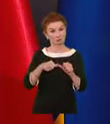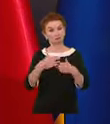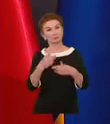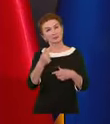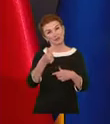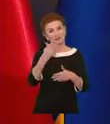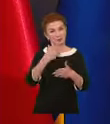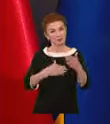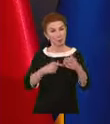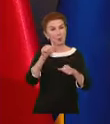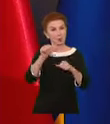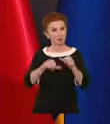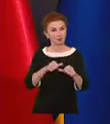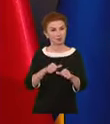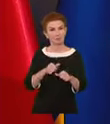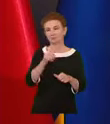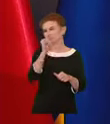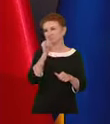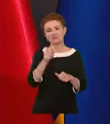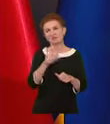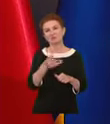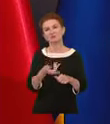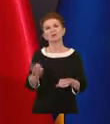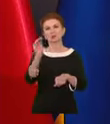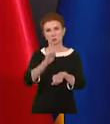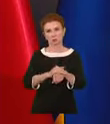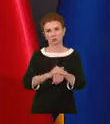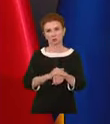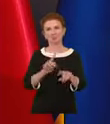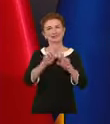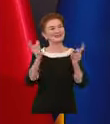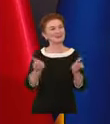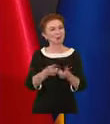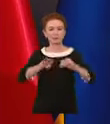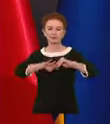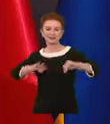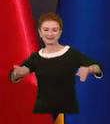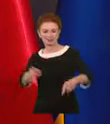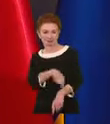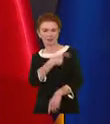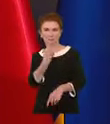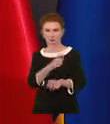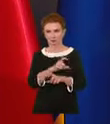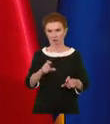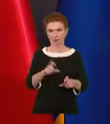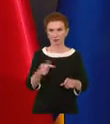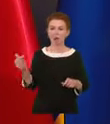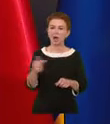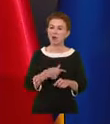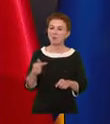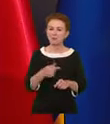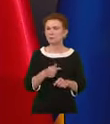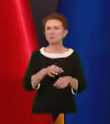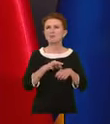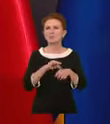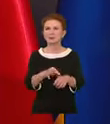nie możemy pozwolić sobie na całkowitą izolację w tak długim czasie. Musimy wprowadzić zasady